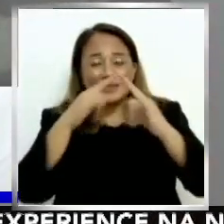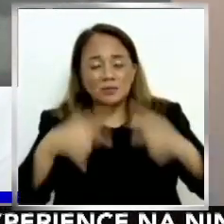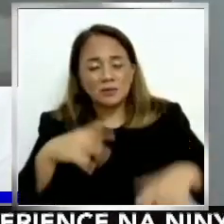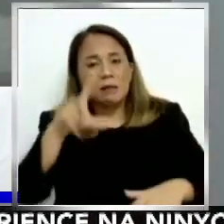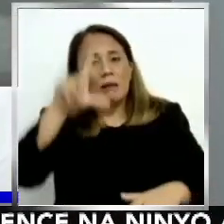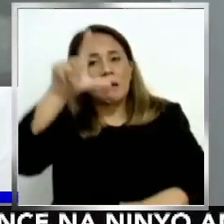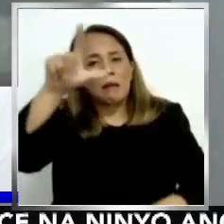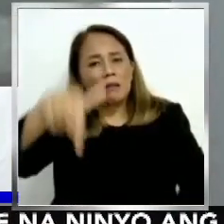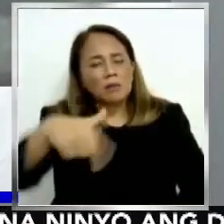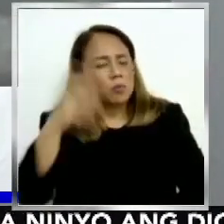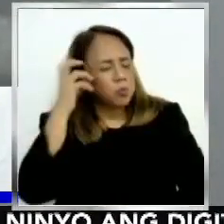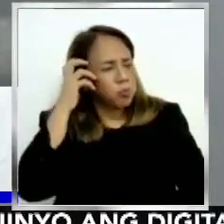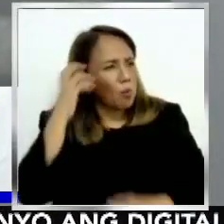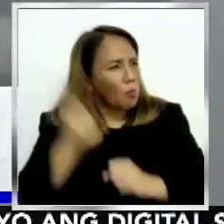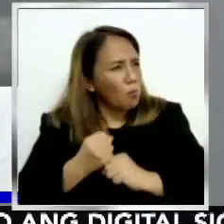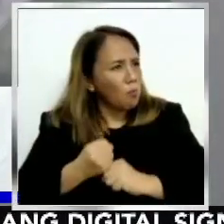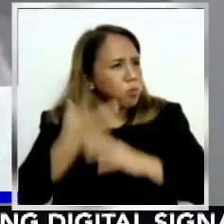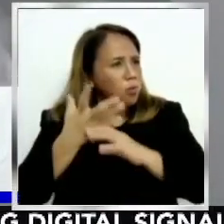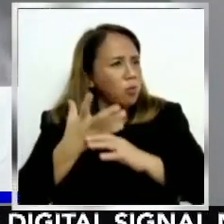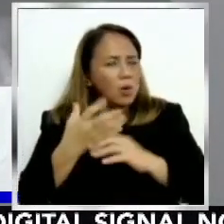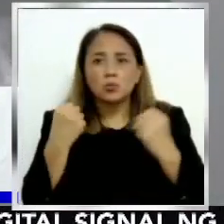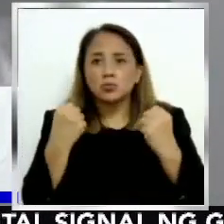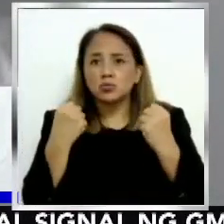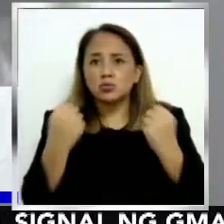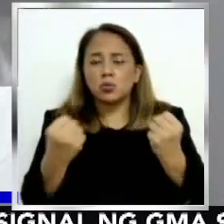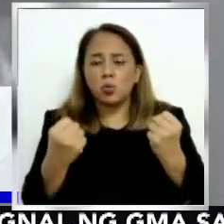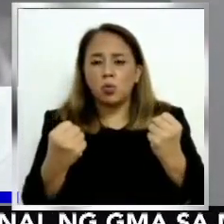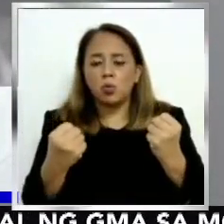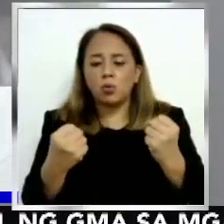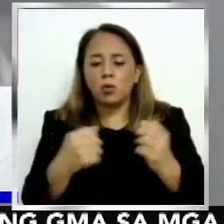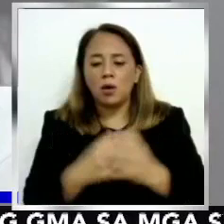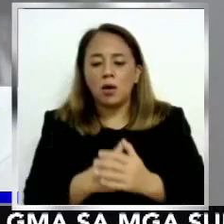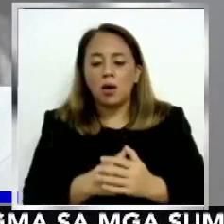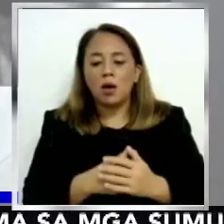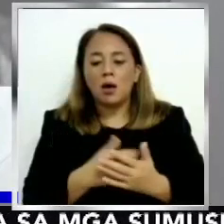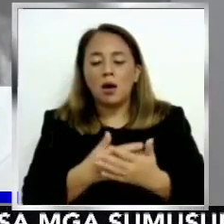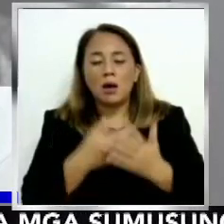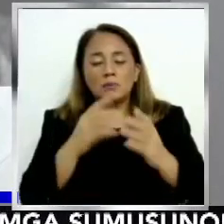sumabog. Sa lakas nito, nagtalsikan sa kalya ang ilang bahagi ng tent, kahoy at yero.